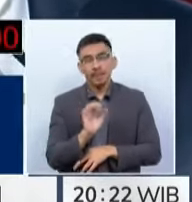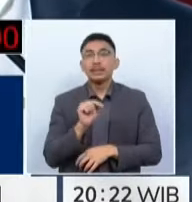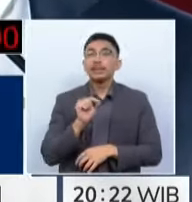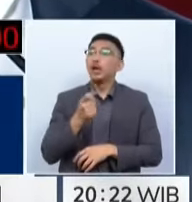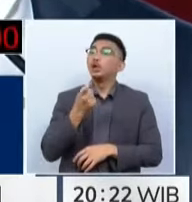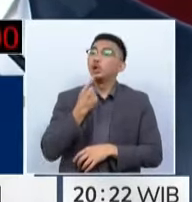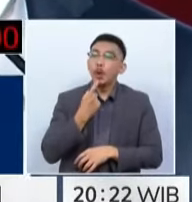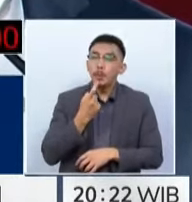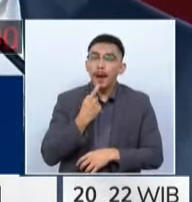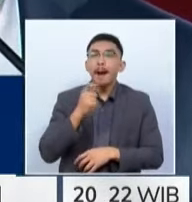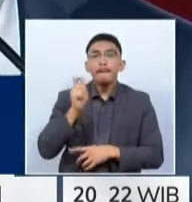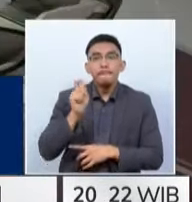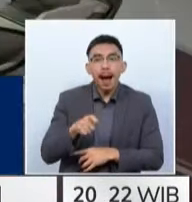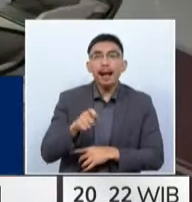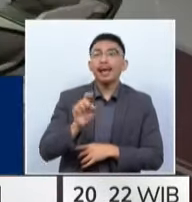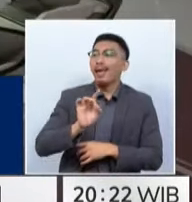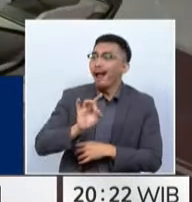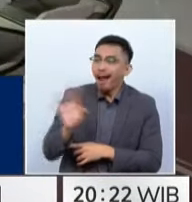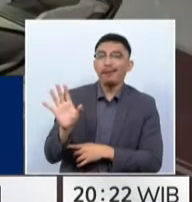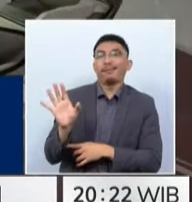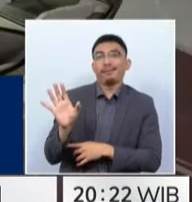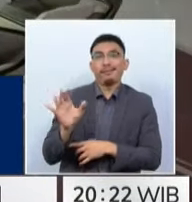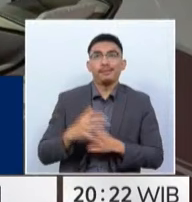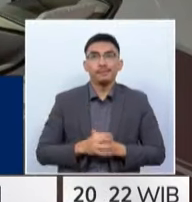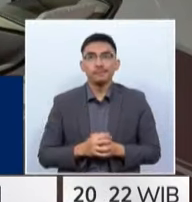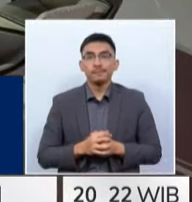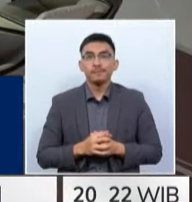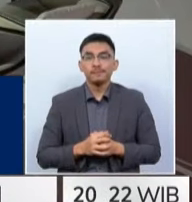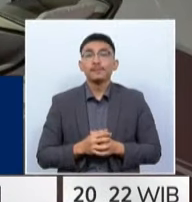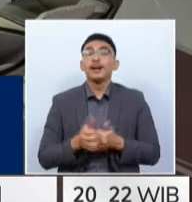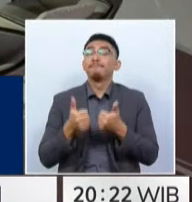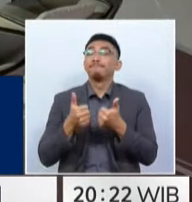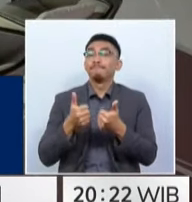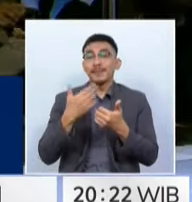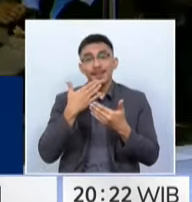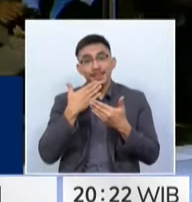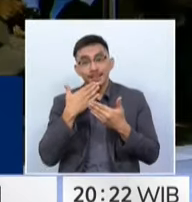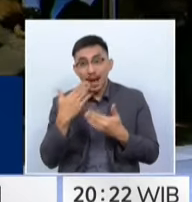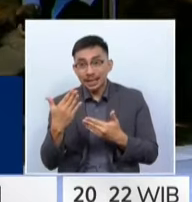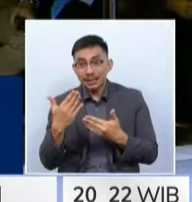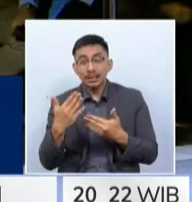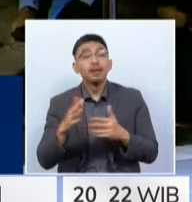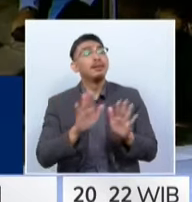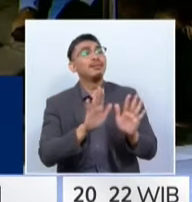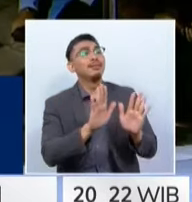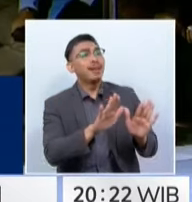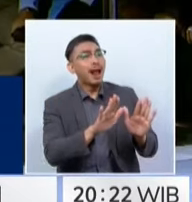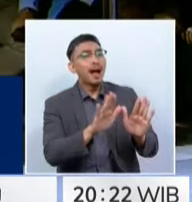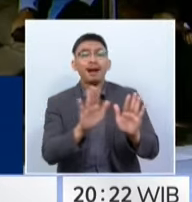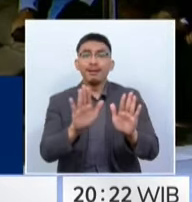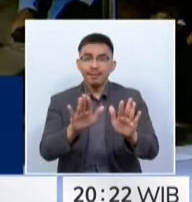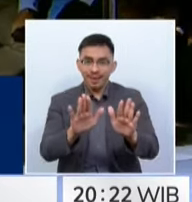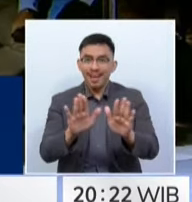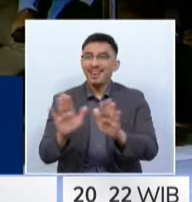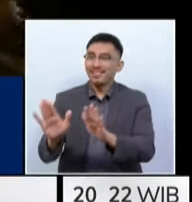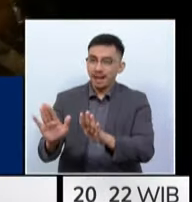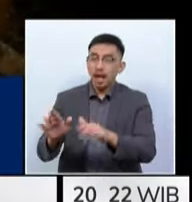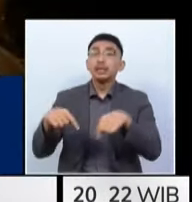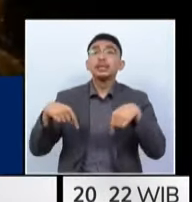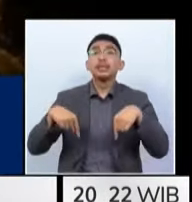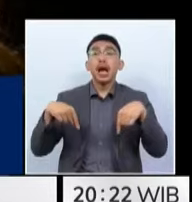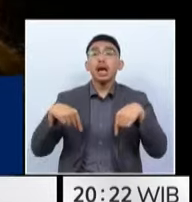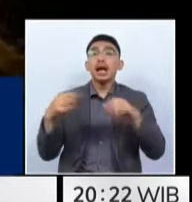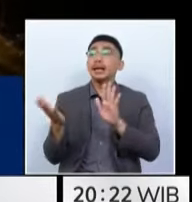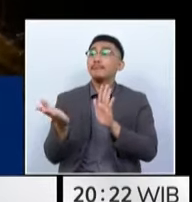kerjakan Baik terima kasih Harap tenang dulu Harap tenang dulu kita kembali ke calon Presiden